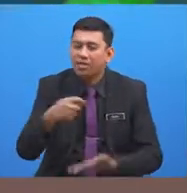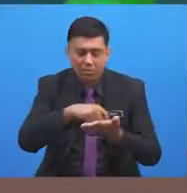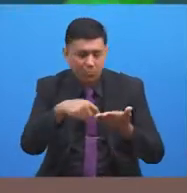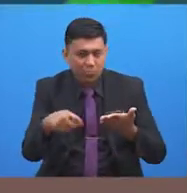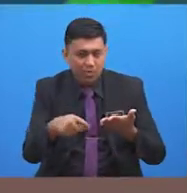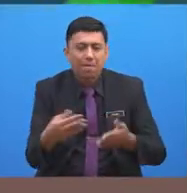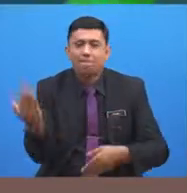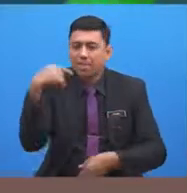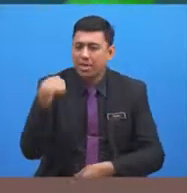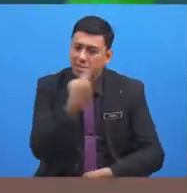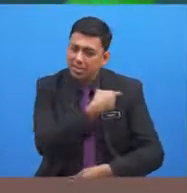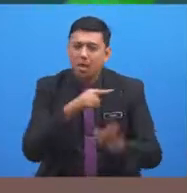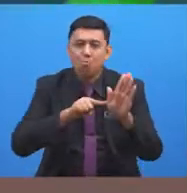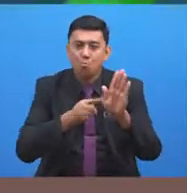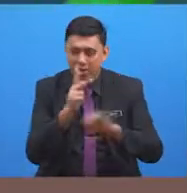kita mulakan.